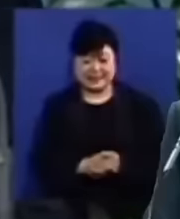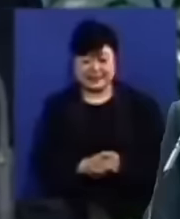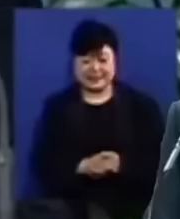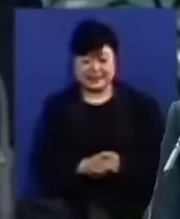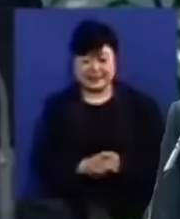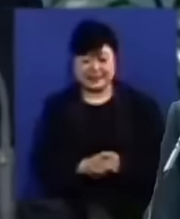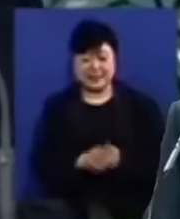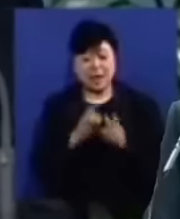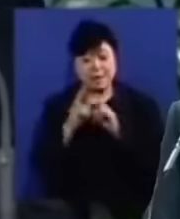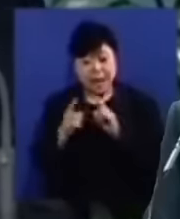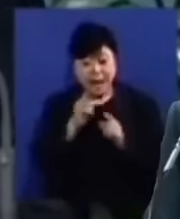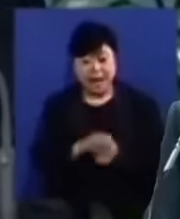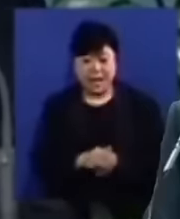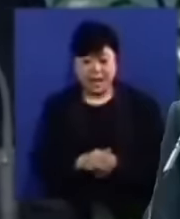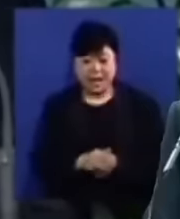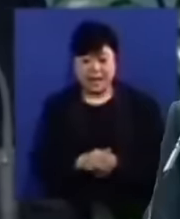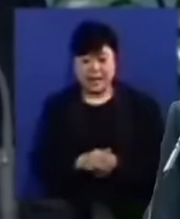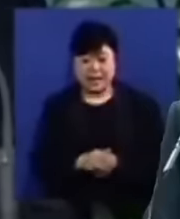이 말이